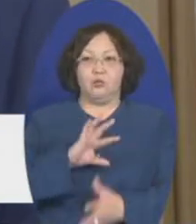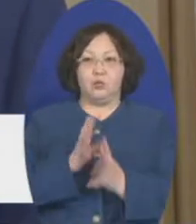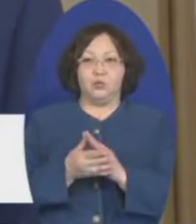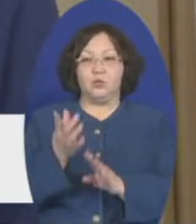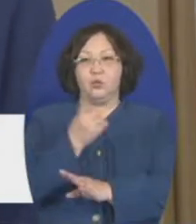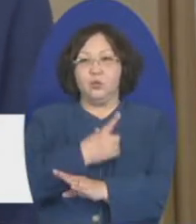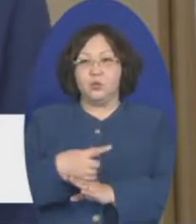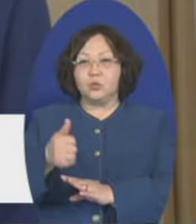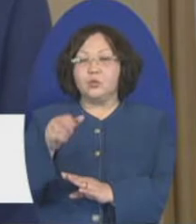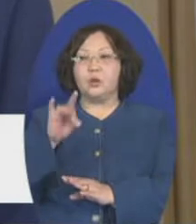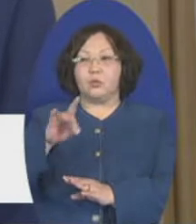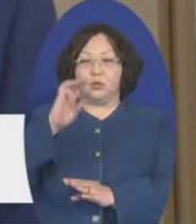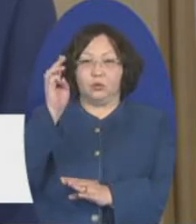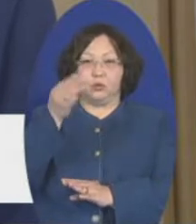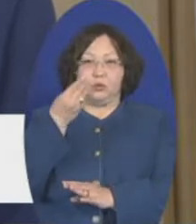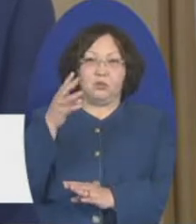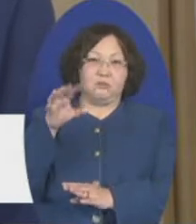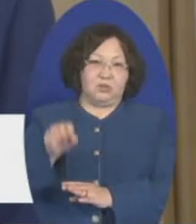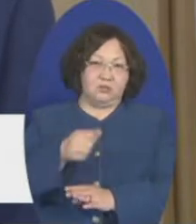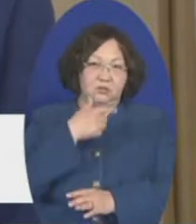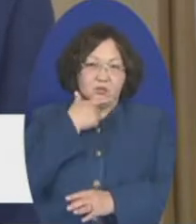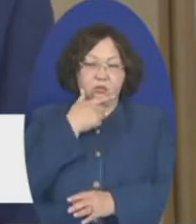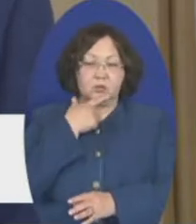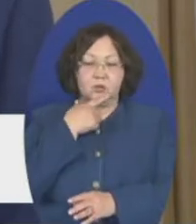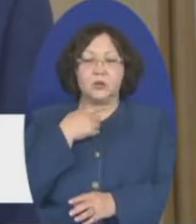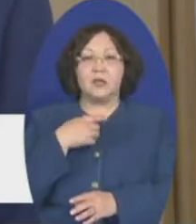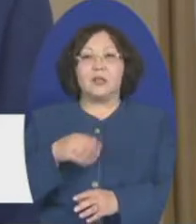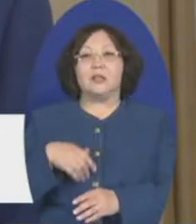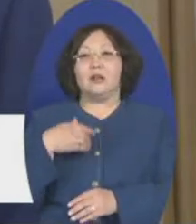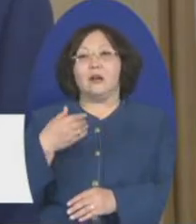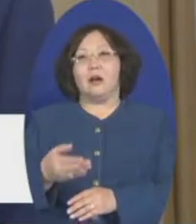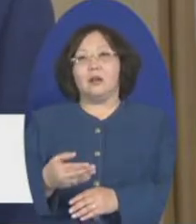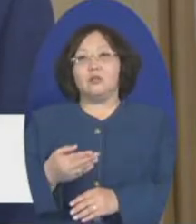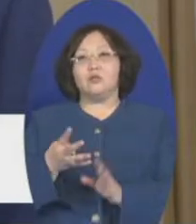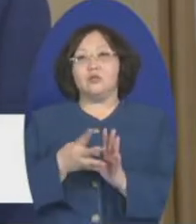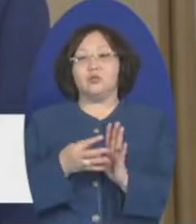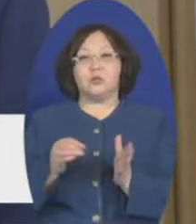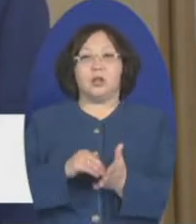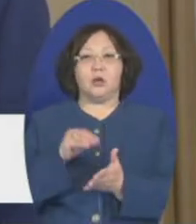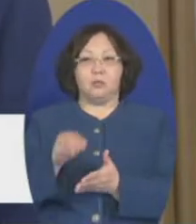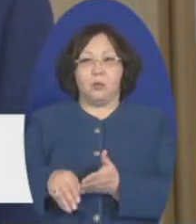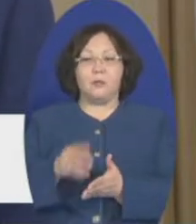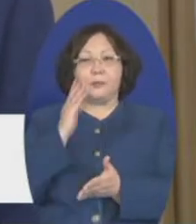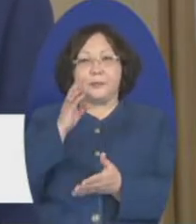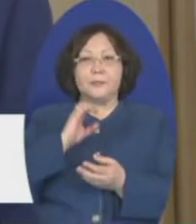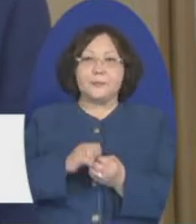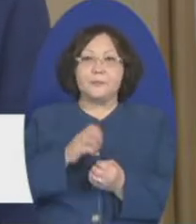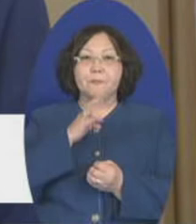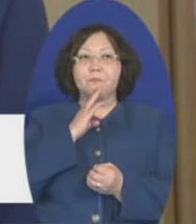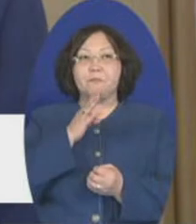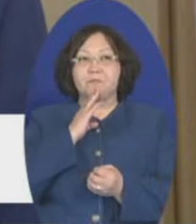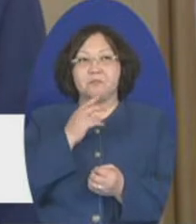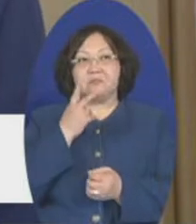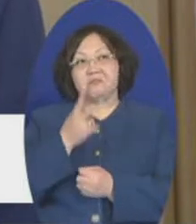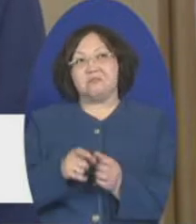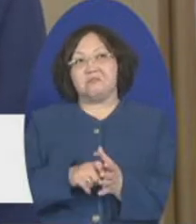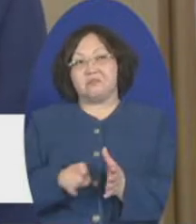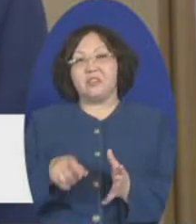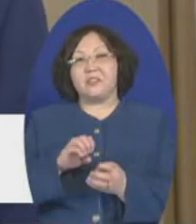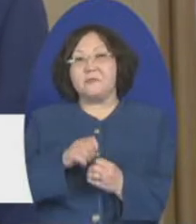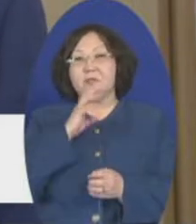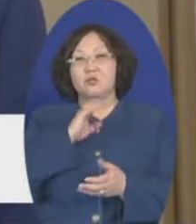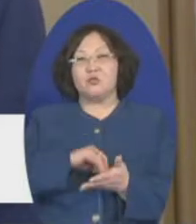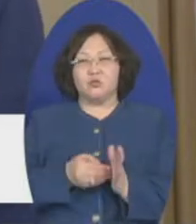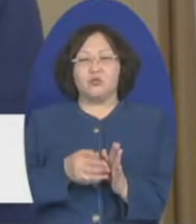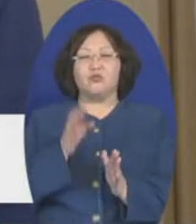байна. А ирэх 2 жилд гэхэд бас 900 гаруй тэрбум төгрөгийн төлөвлөлт хийгдсэн байна. А ингээд олон төслүүдрүүд хэрэгжсэн